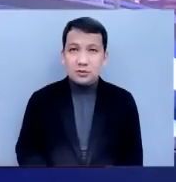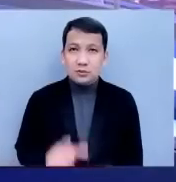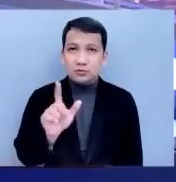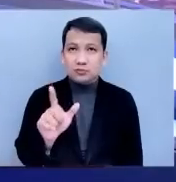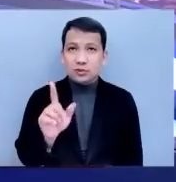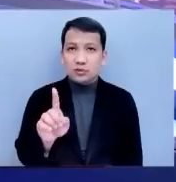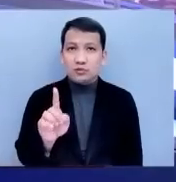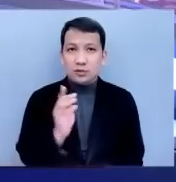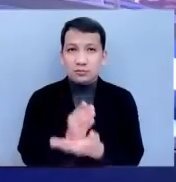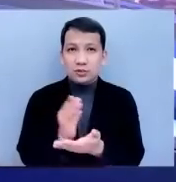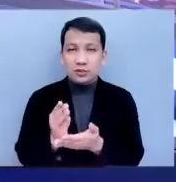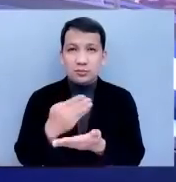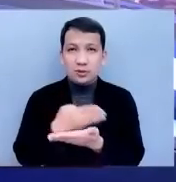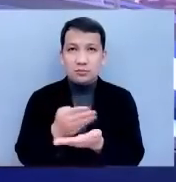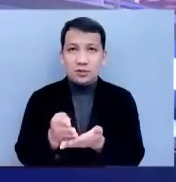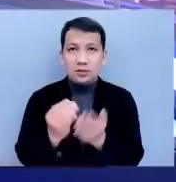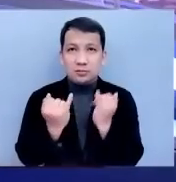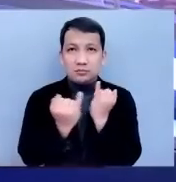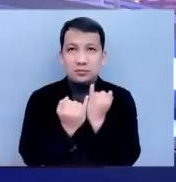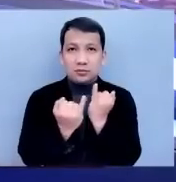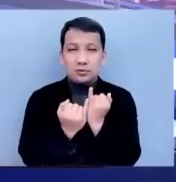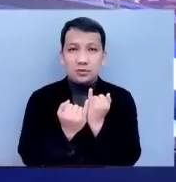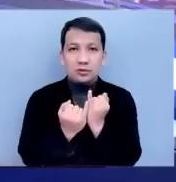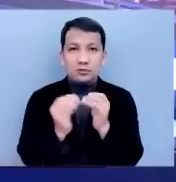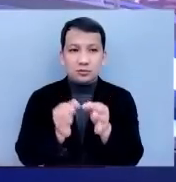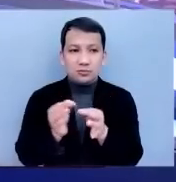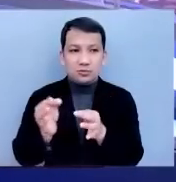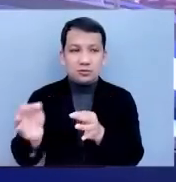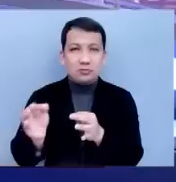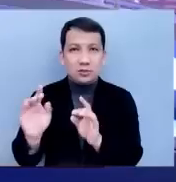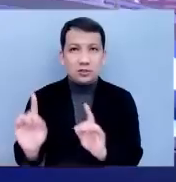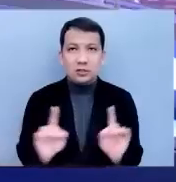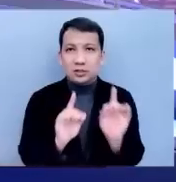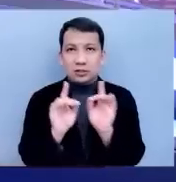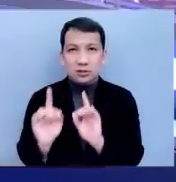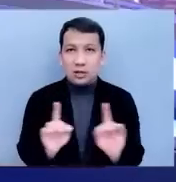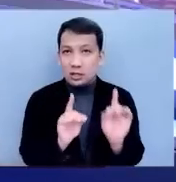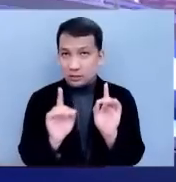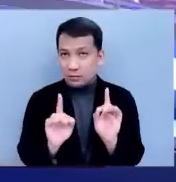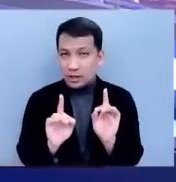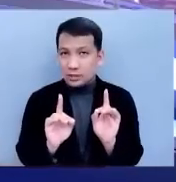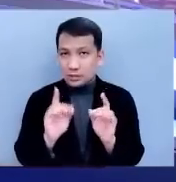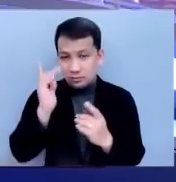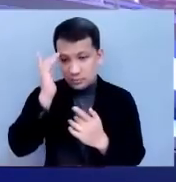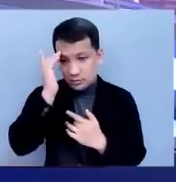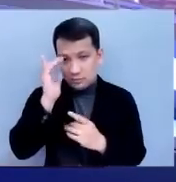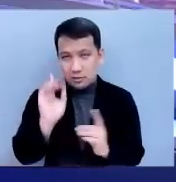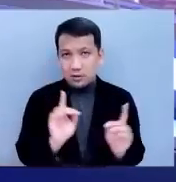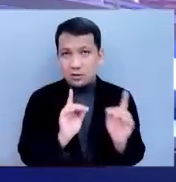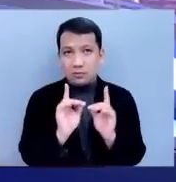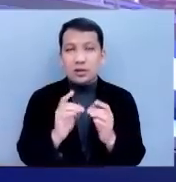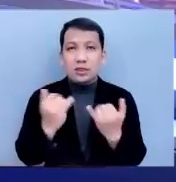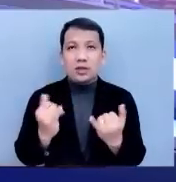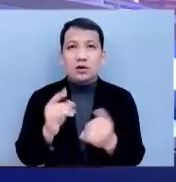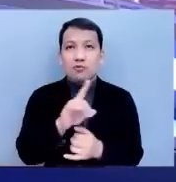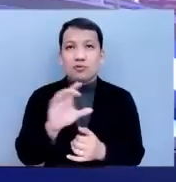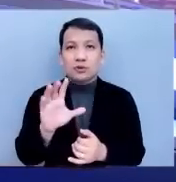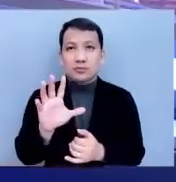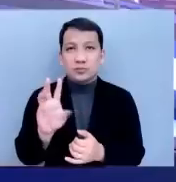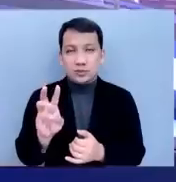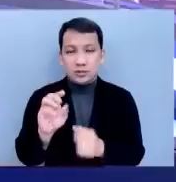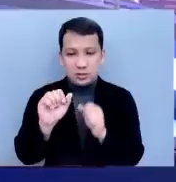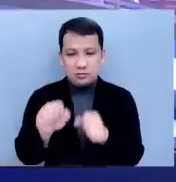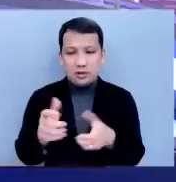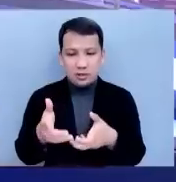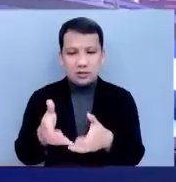₱21 billion ang nilang pondo ng PhilHealth para sa mas pinalawak na coverage sa mga nagda-dialysis. At ngayon, 156 dialysis sessions na